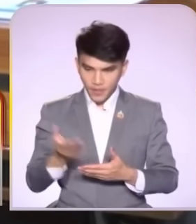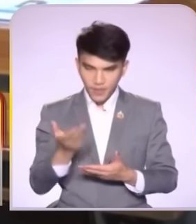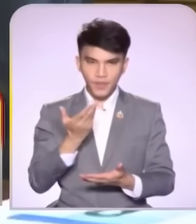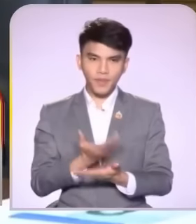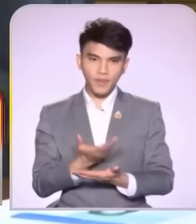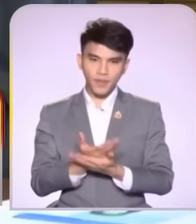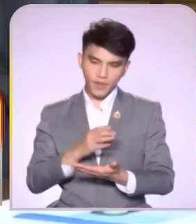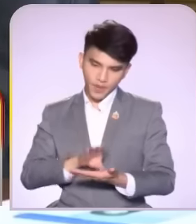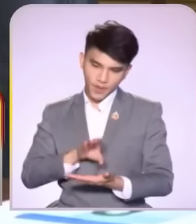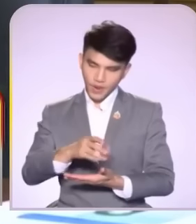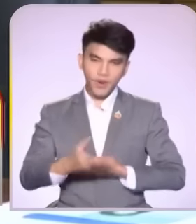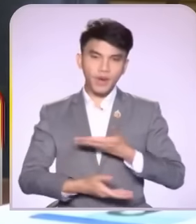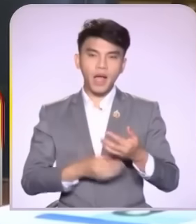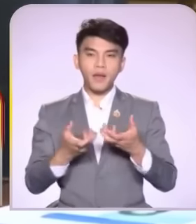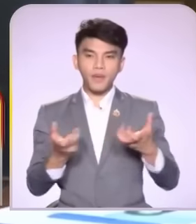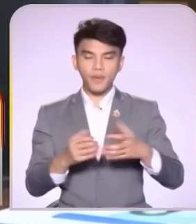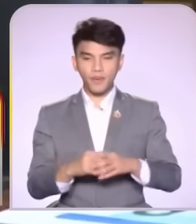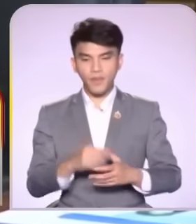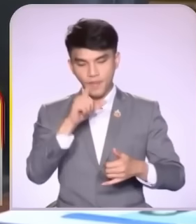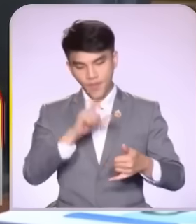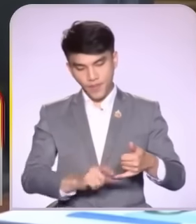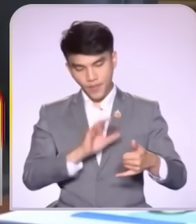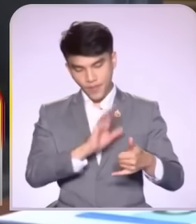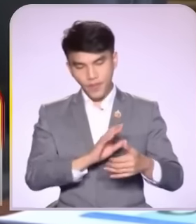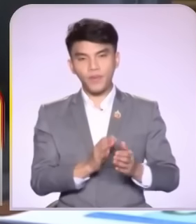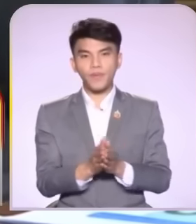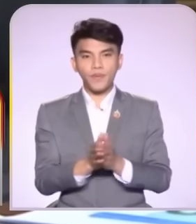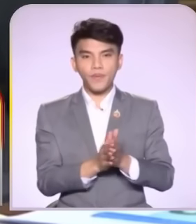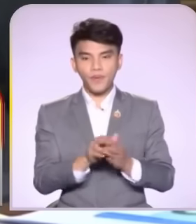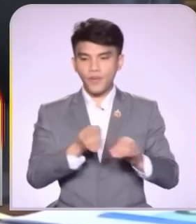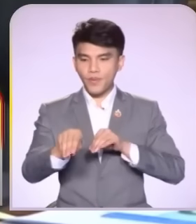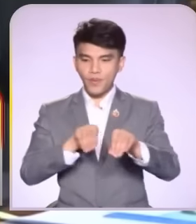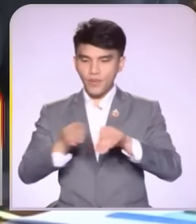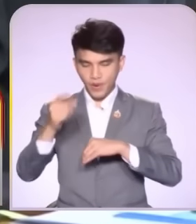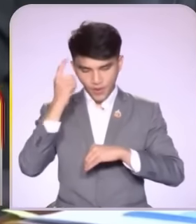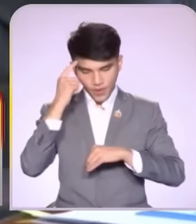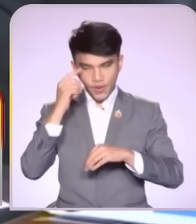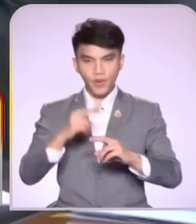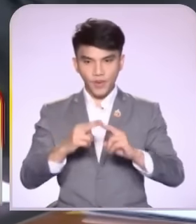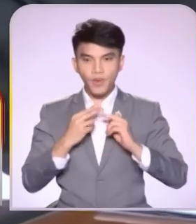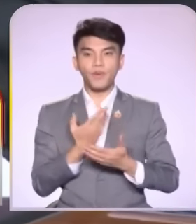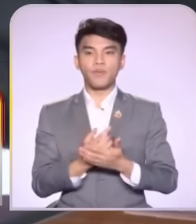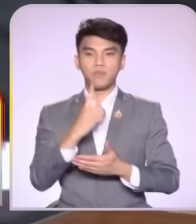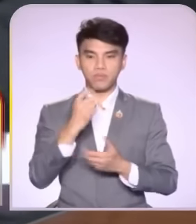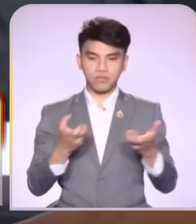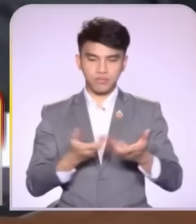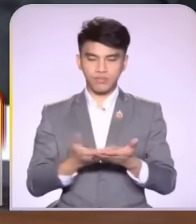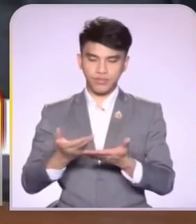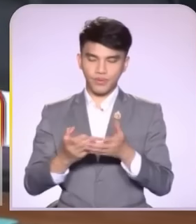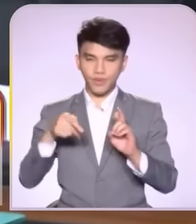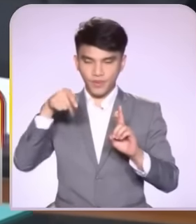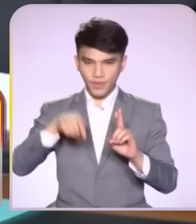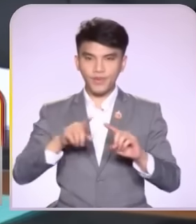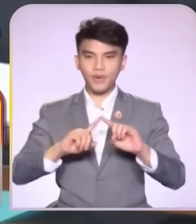ลงทุนเป็นดาวไลน์ขายสินค้าพฤติกรรมลักษณะแชร์ลูกโซ่บางคนรู้ตัวก็เสียเงินซื้อของแค่หลัก